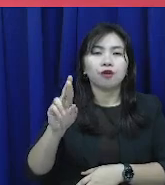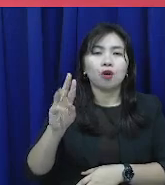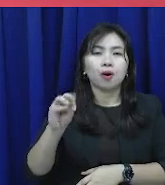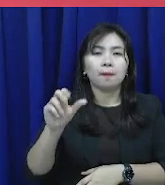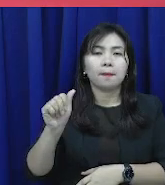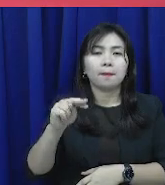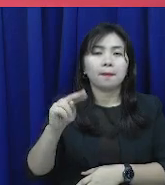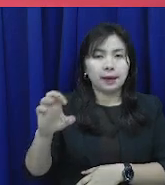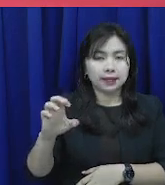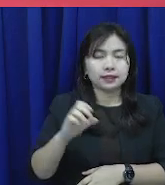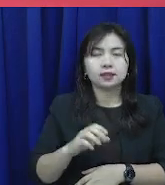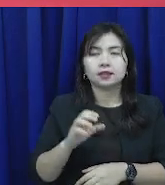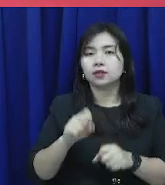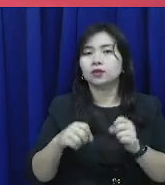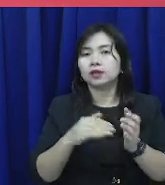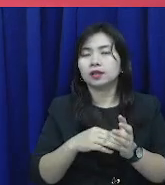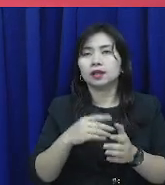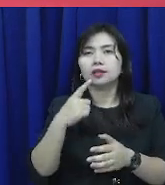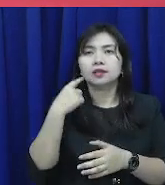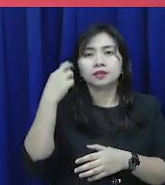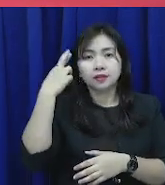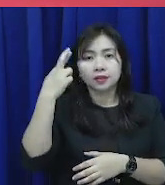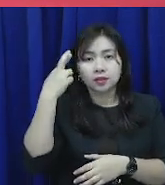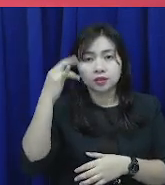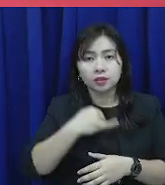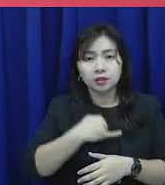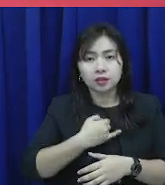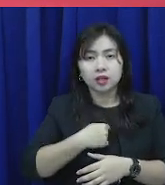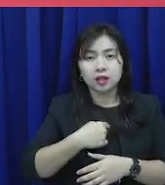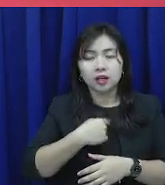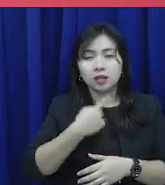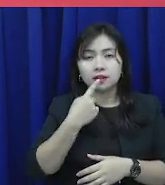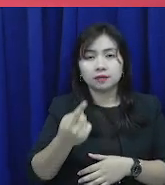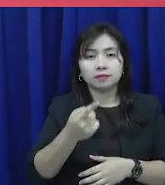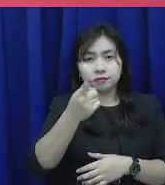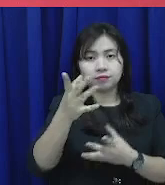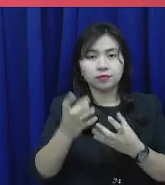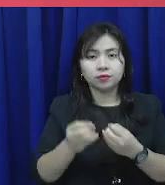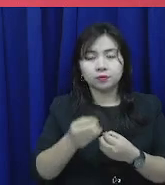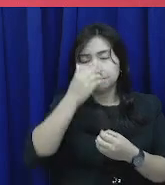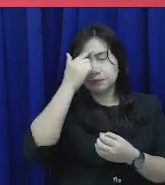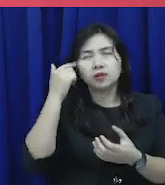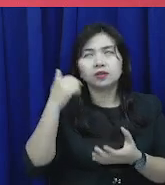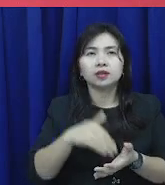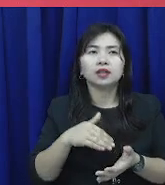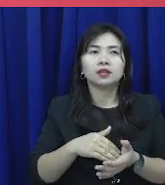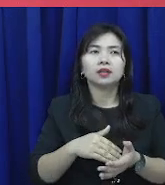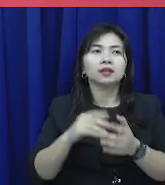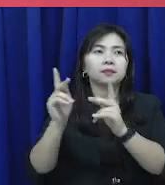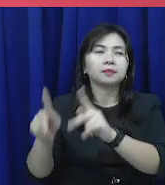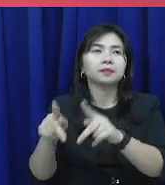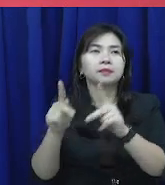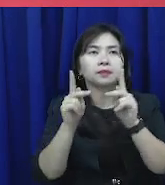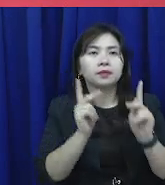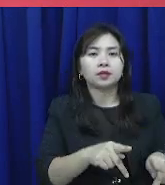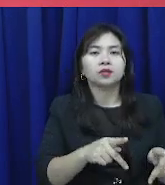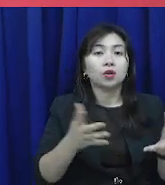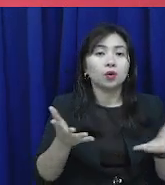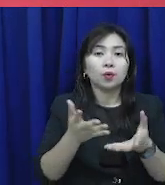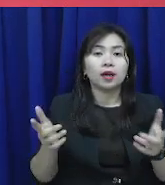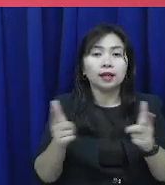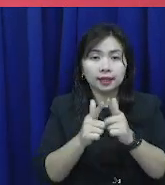now kaya ko po sinabi sa inyo yan mga kapatid It's because greatness is always in the preparation Kaya nga before the word of God